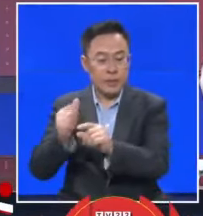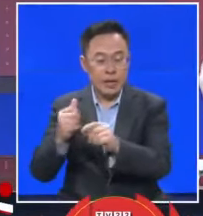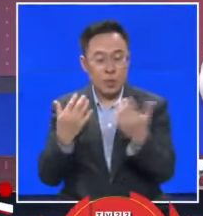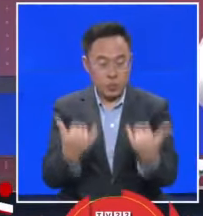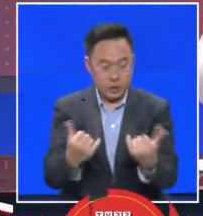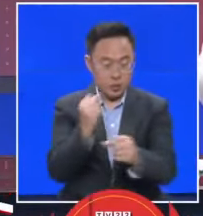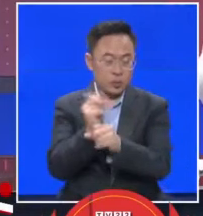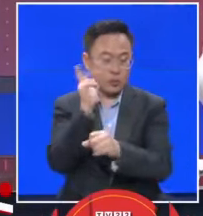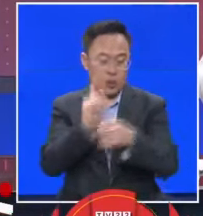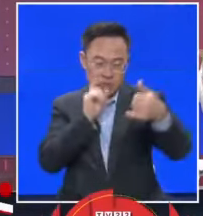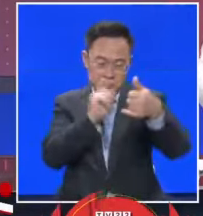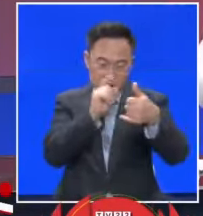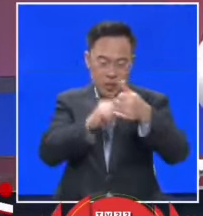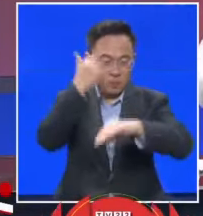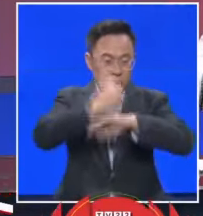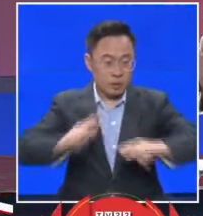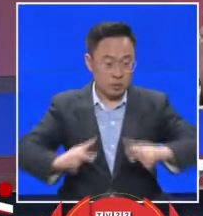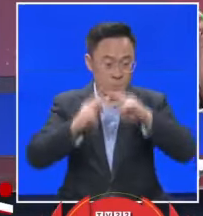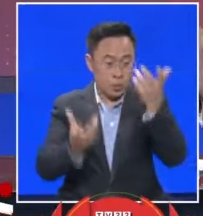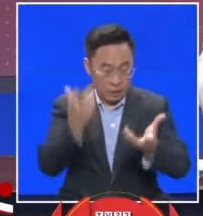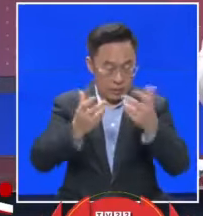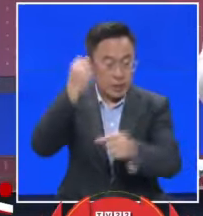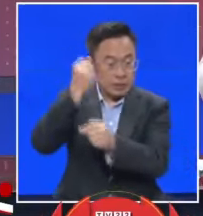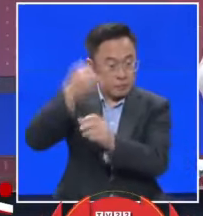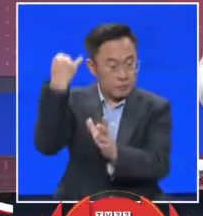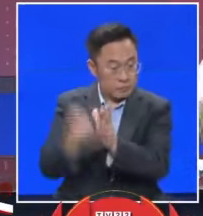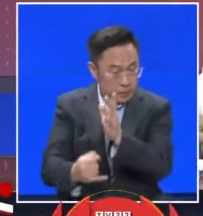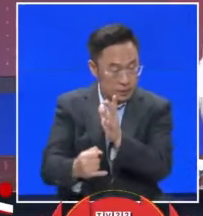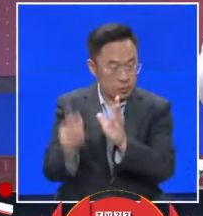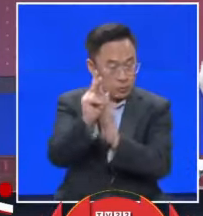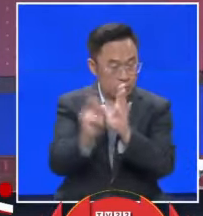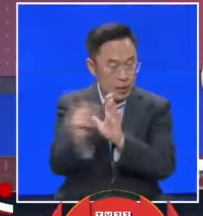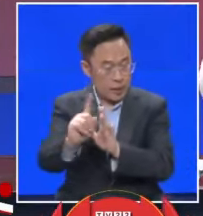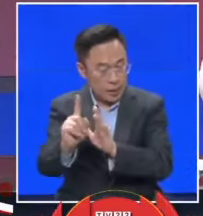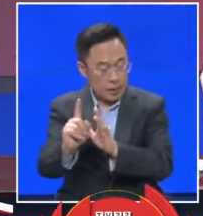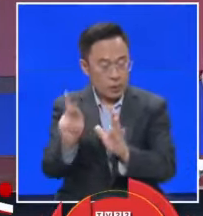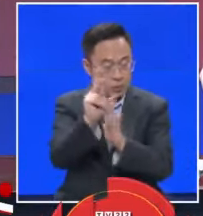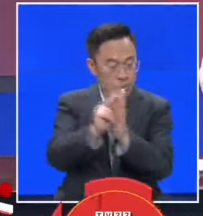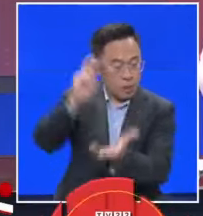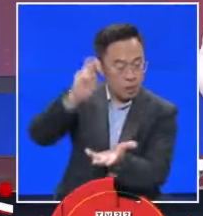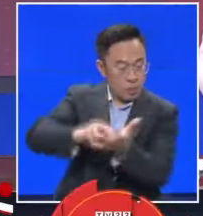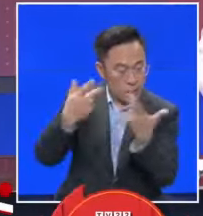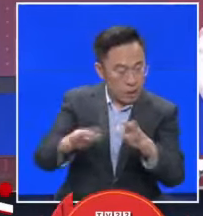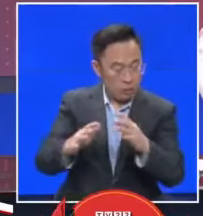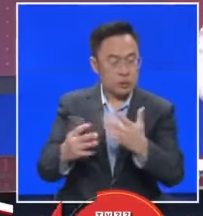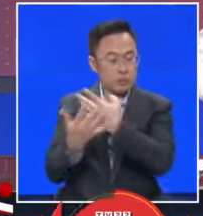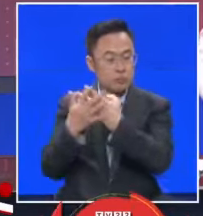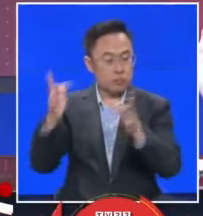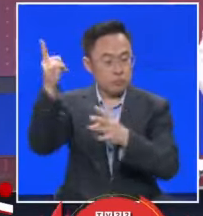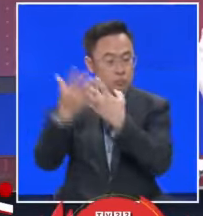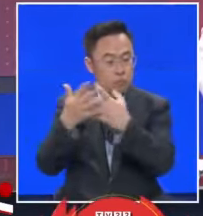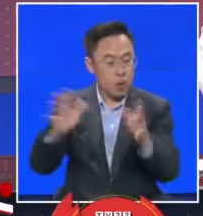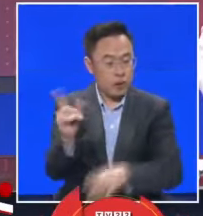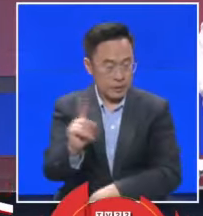ฎหมายหรือเปล่ารัฐมนตรียืนยันนะคะว่าทุกอย่างเรื่องคุณทักษิณนั้นถูกต้องตามกฎหมายเดี๋ยวพาคุณผู้ชมไปดูบรรยากาศพร้อมกันนะคะติดตามกับ